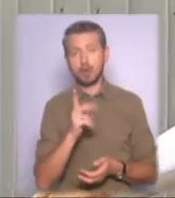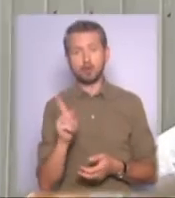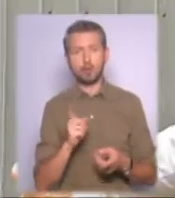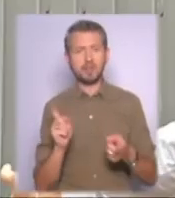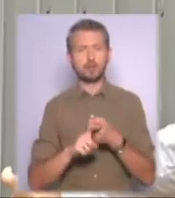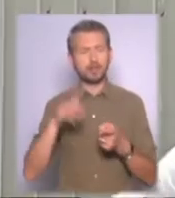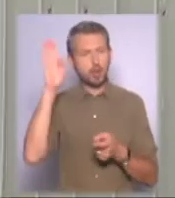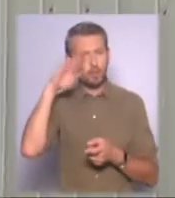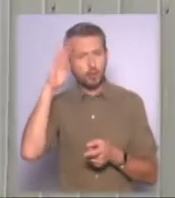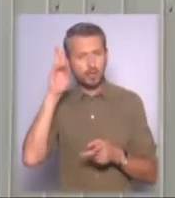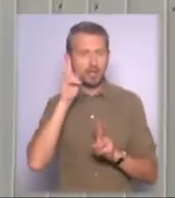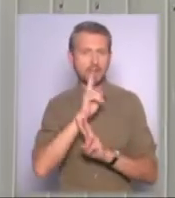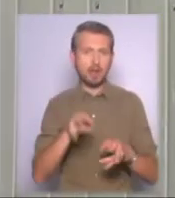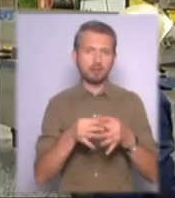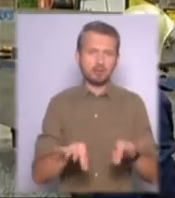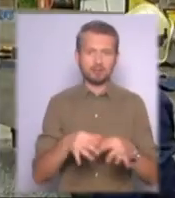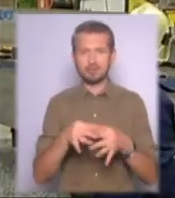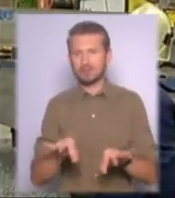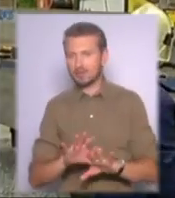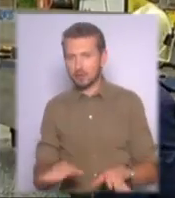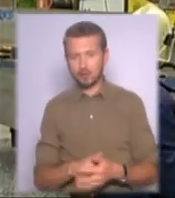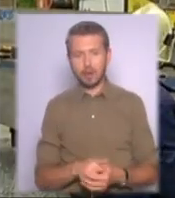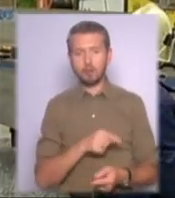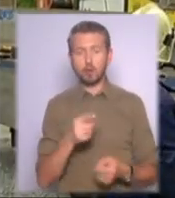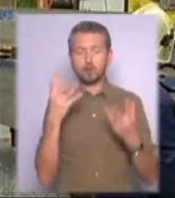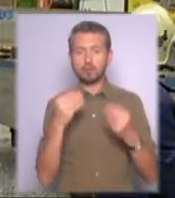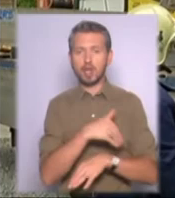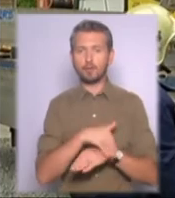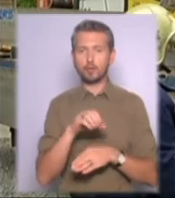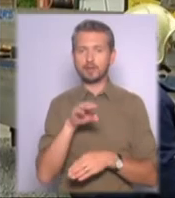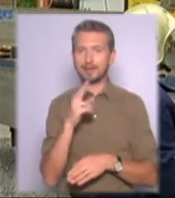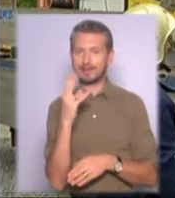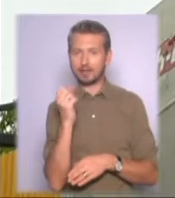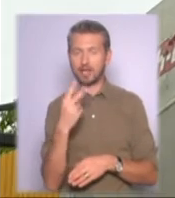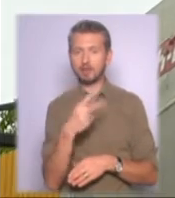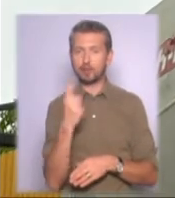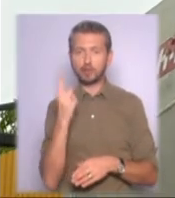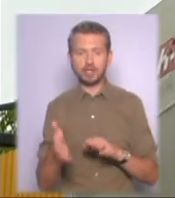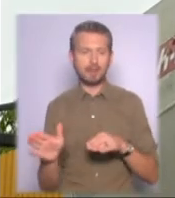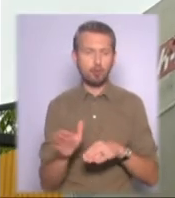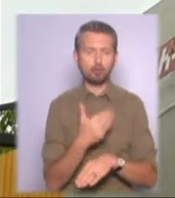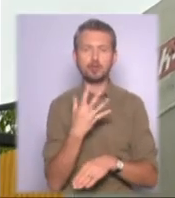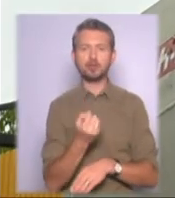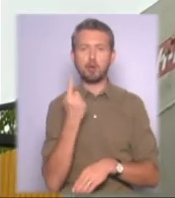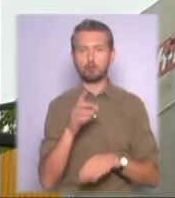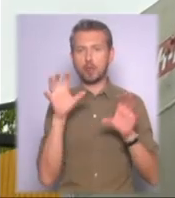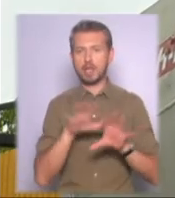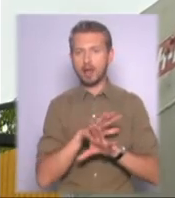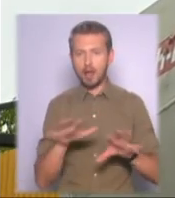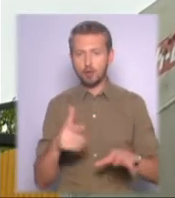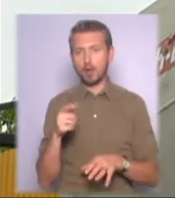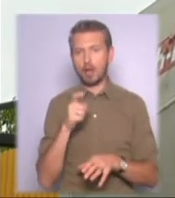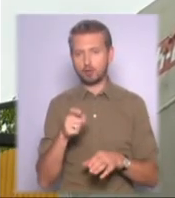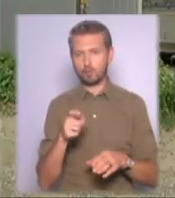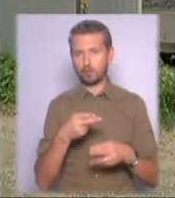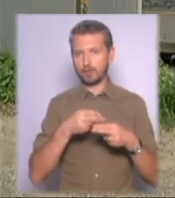води, там, не знаю, санкціоновано, не санкціоновано. Протягом дня на вулиці Стеценка, 21, демонтують ще одну нелегальну газову станцію. Це вже шостий об'єкт, який